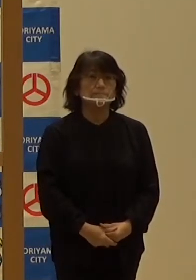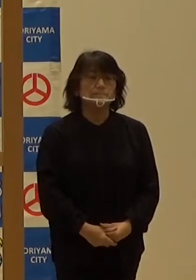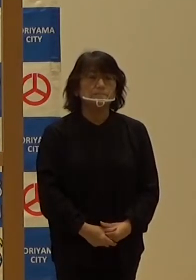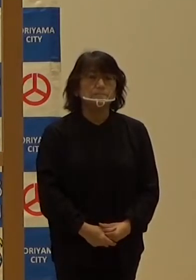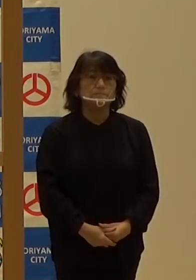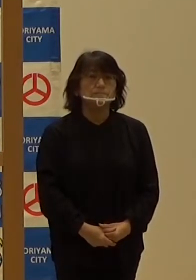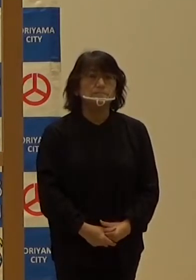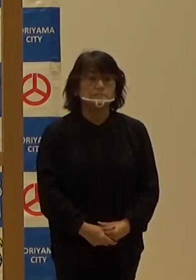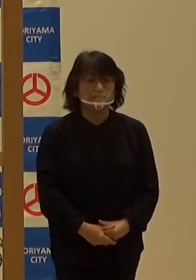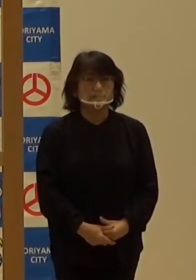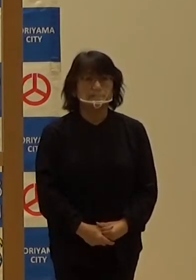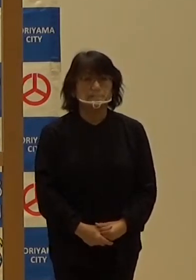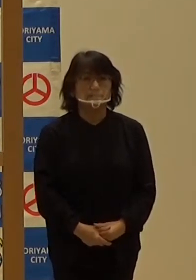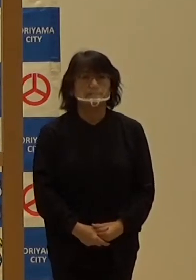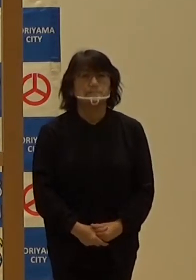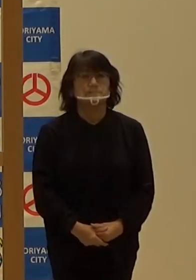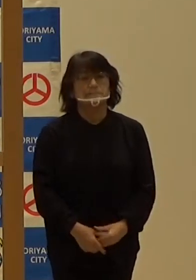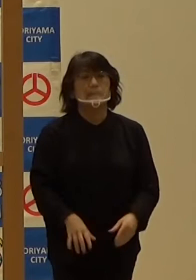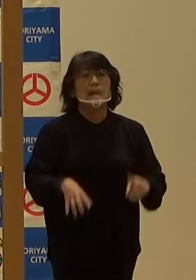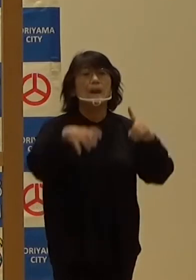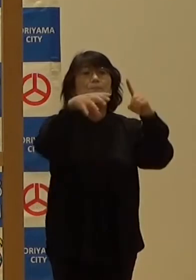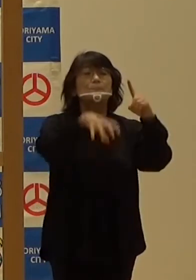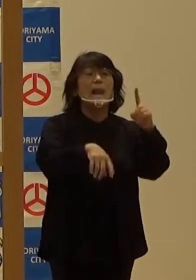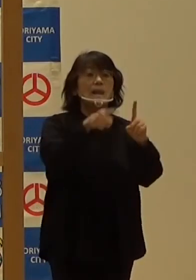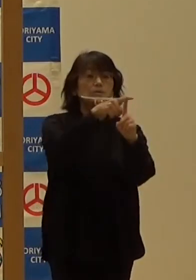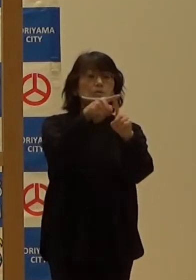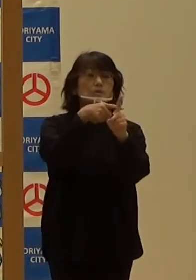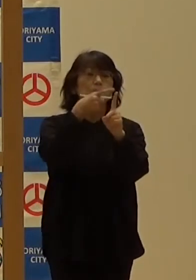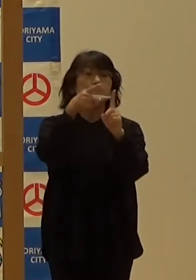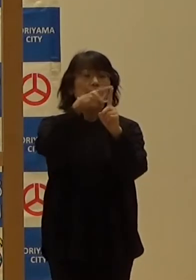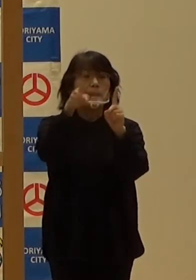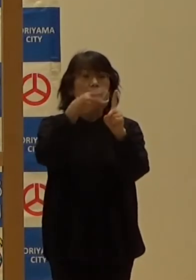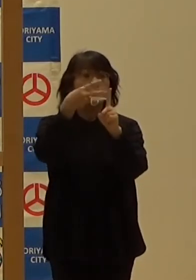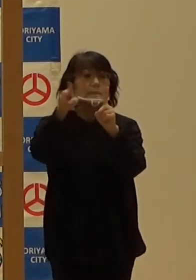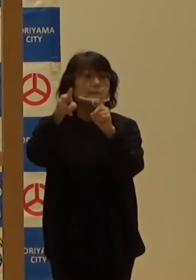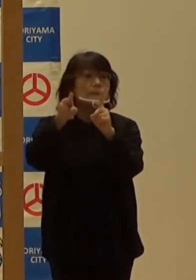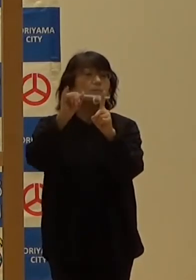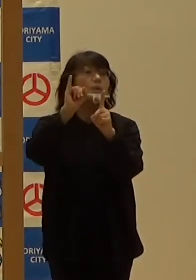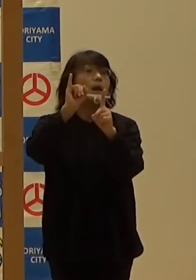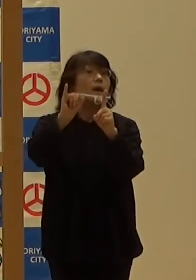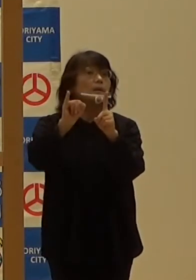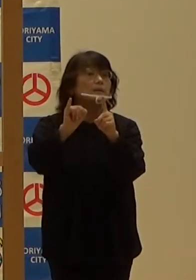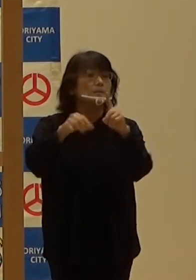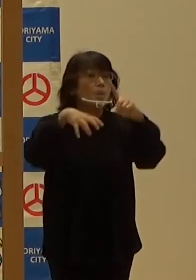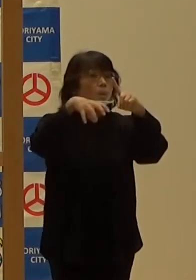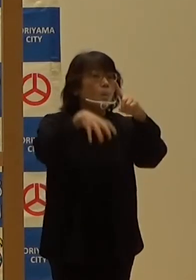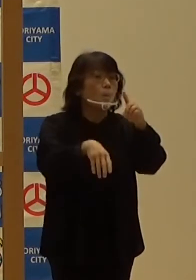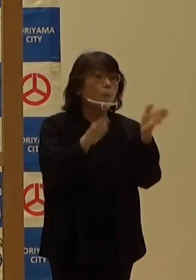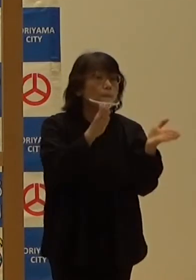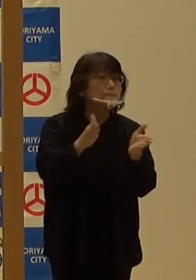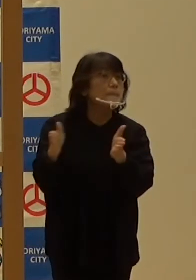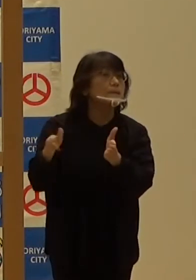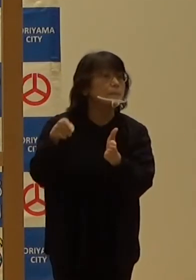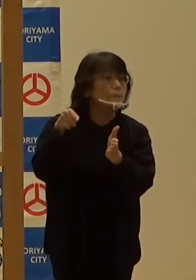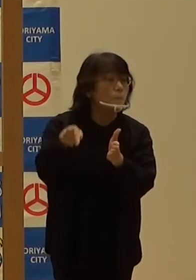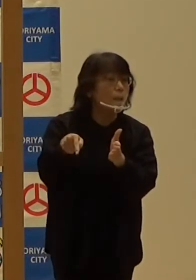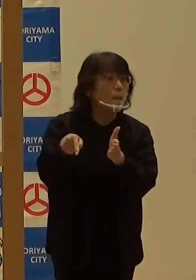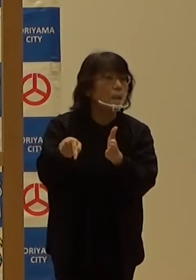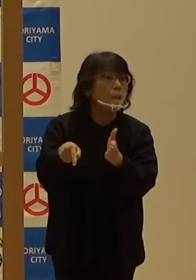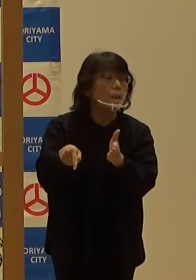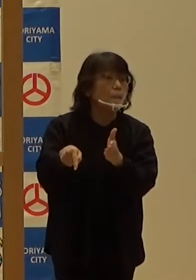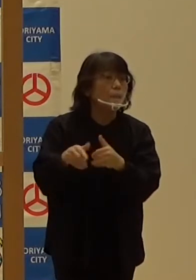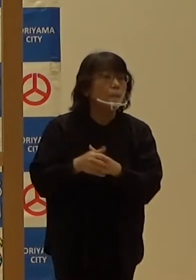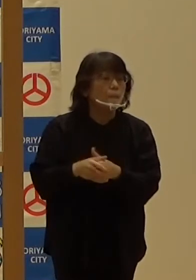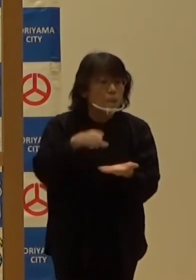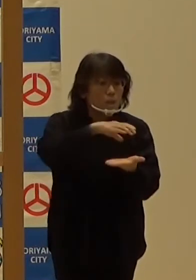ーク PFI によるこの公園の整備というのは、郡山市の公園